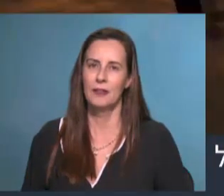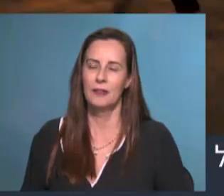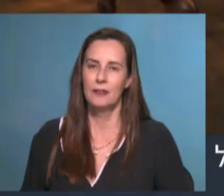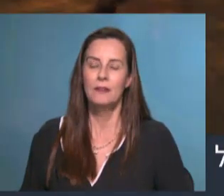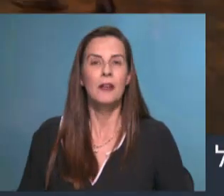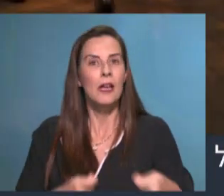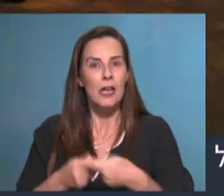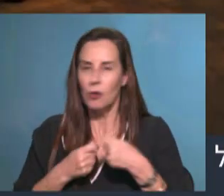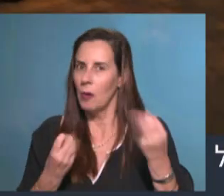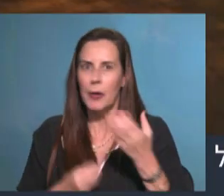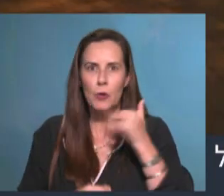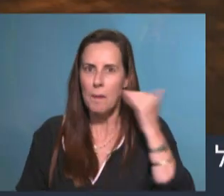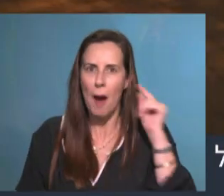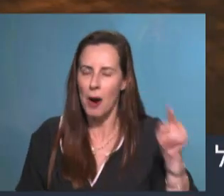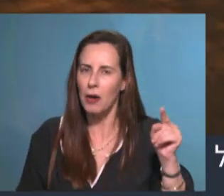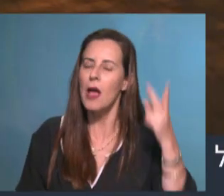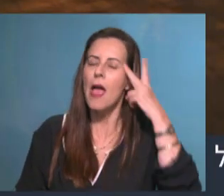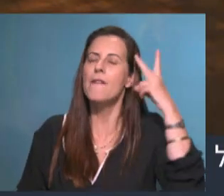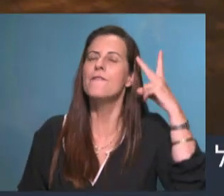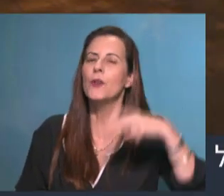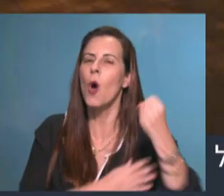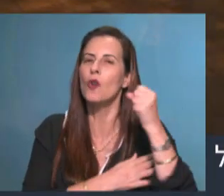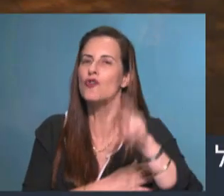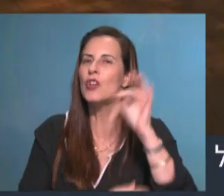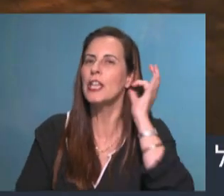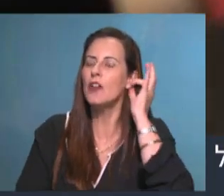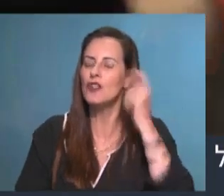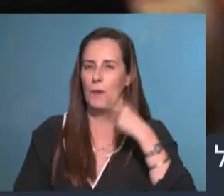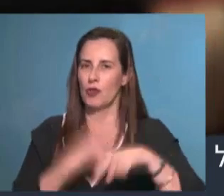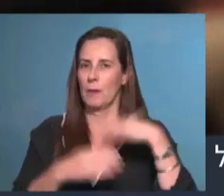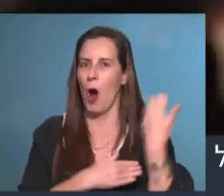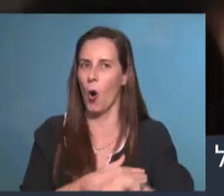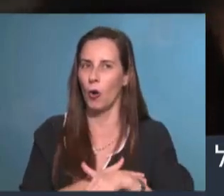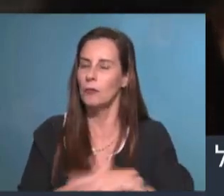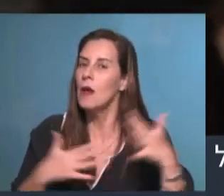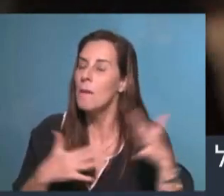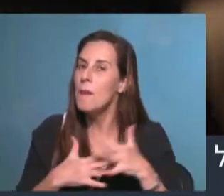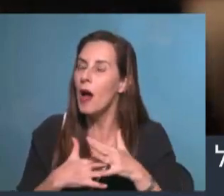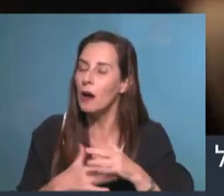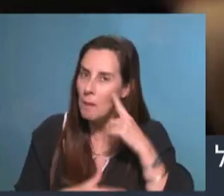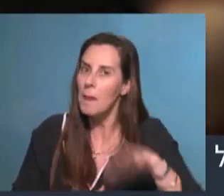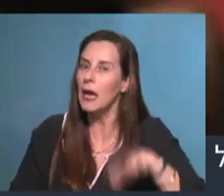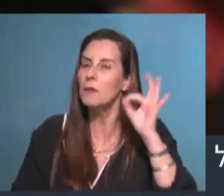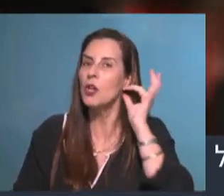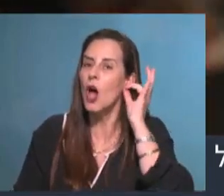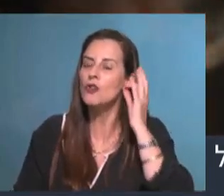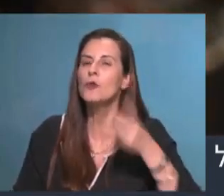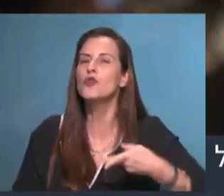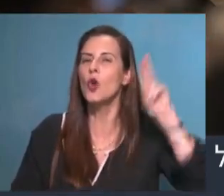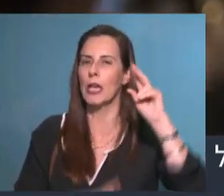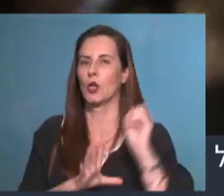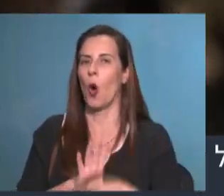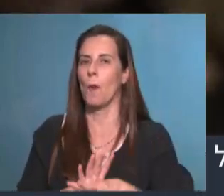ארגונים יהודים רבים בארצות הברית הבינו את הכוח של נשים בשנים האחרונות. מחקרים בנושא חושפים כי נשים נוטות לתרום